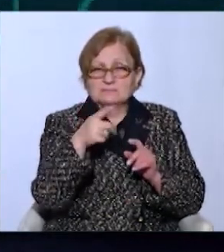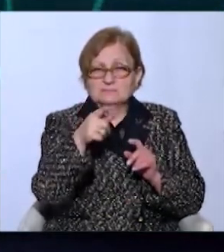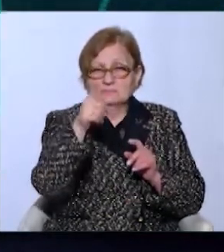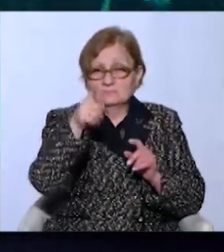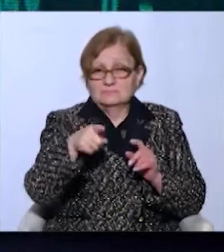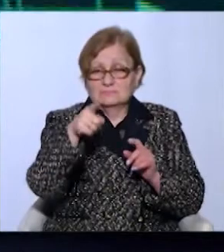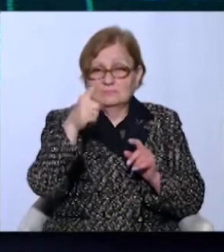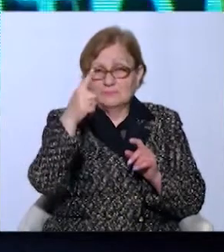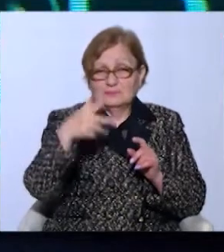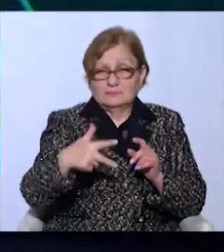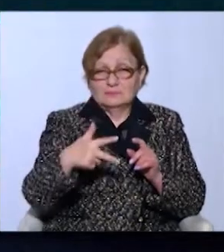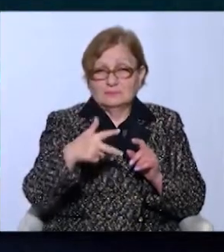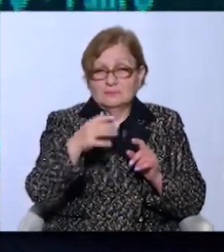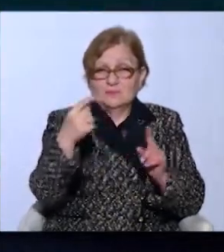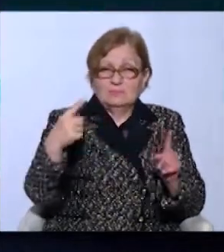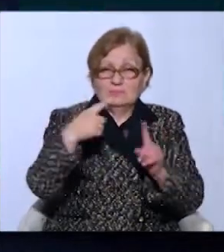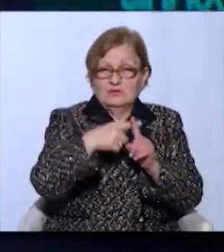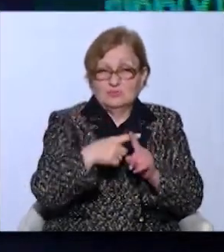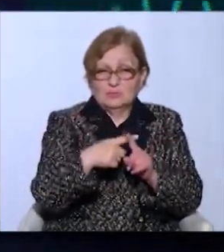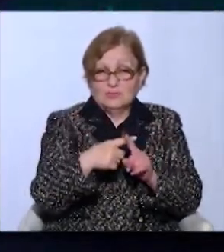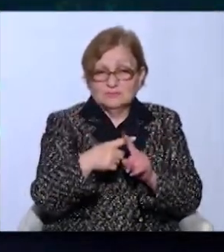ამასთან იმამატებინა და